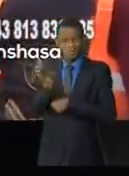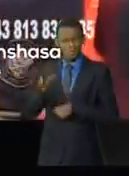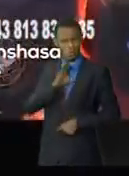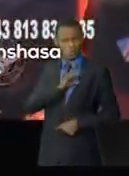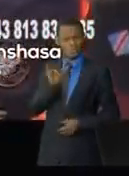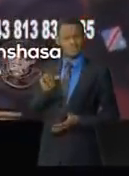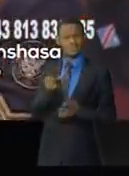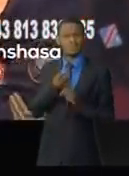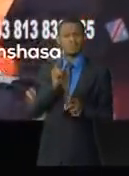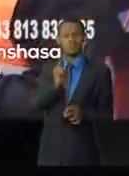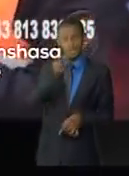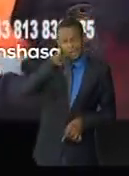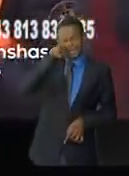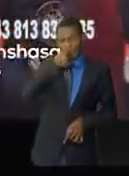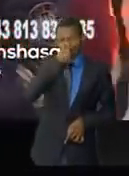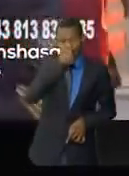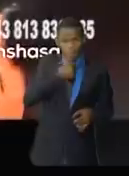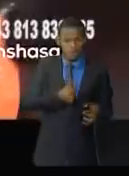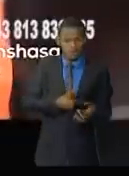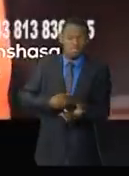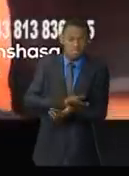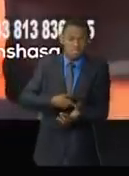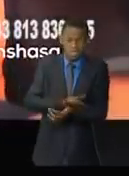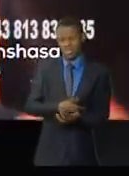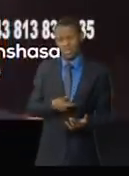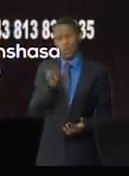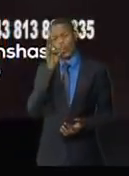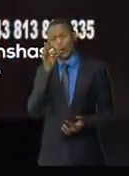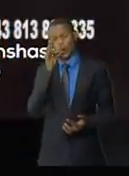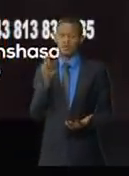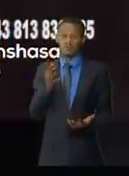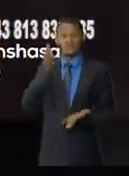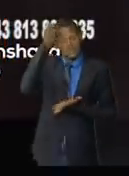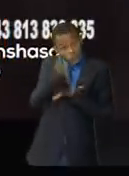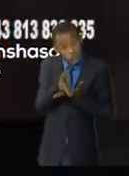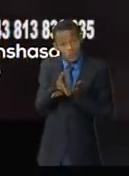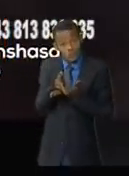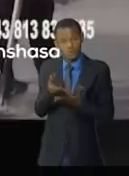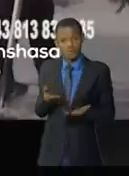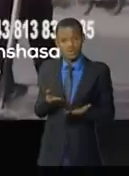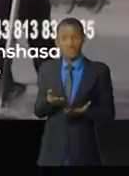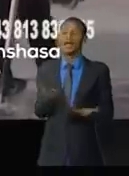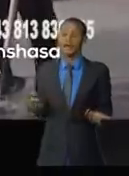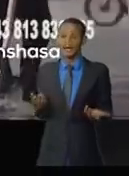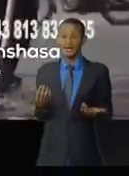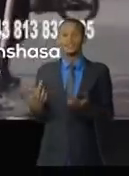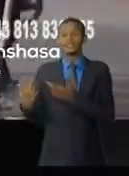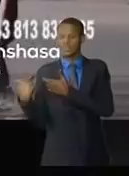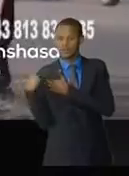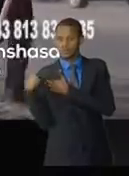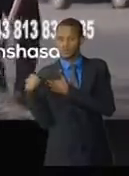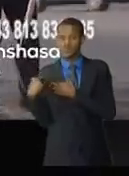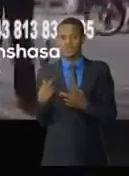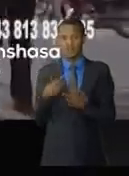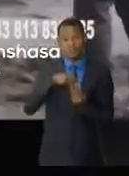Lukulasi, initiateur du G24, qui a fait preuve d'une capacité appréciable d'encadrement des jeunes désœuvrés d'Ikuluna dans